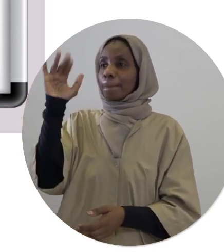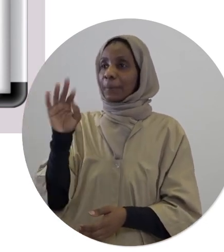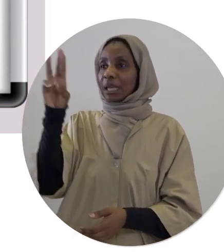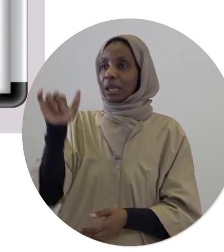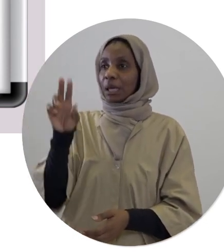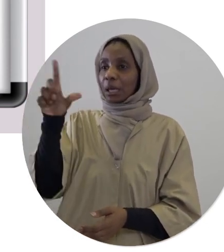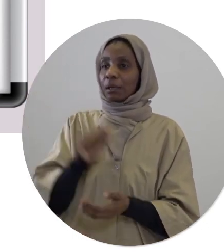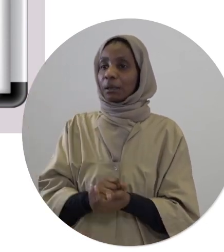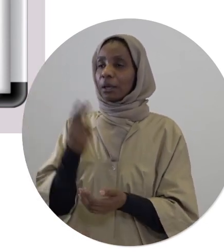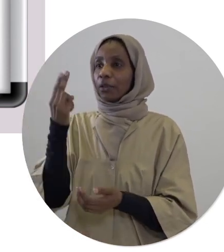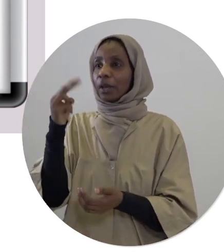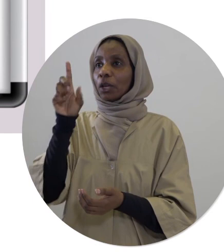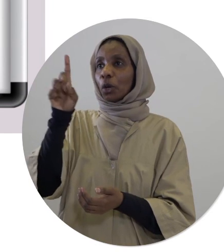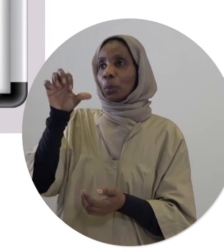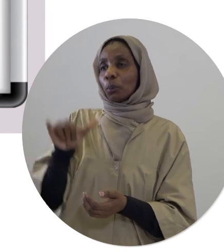2 ميثيل 2 بيوتانول.